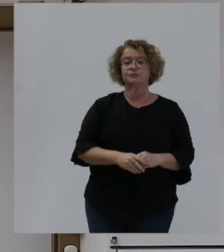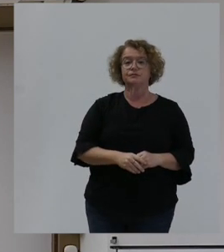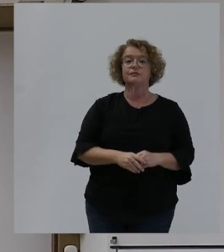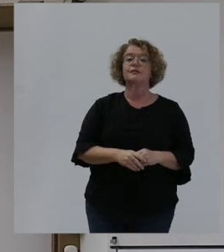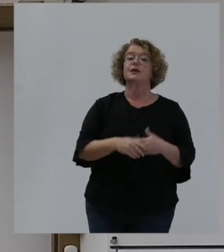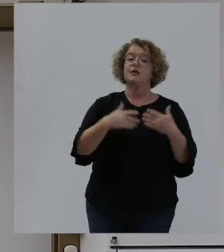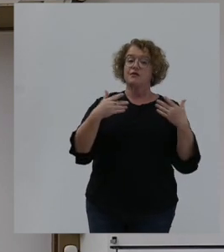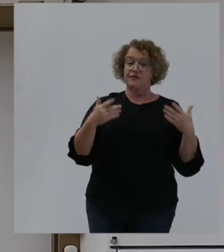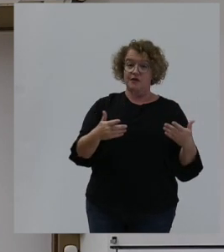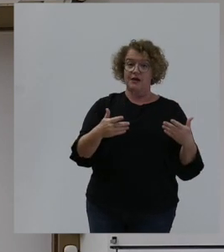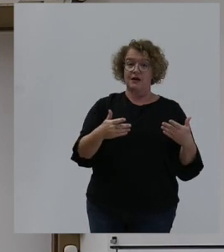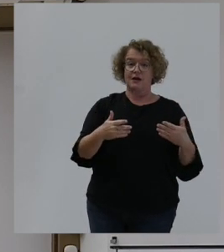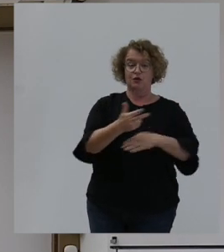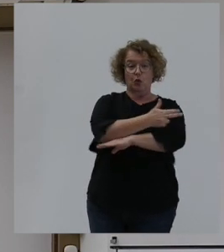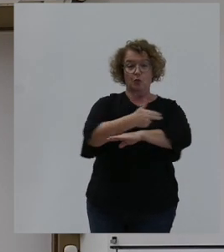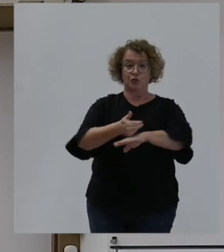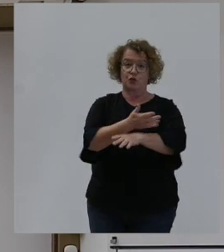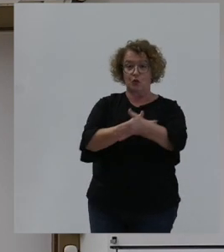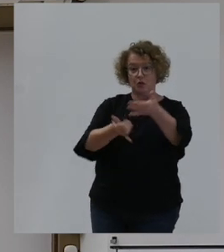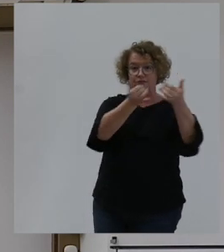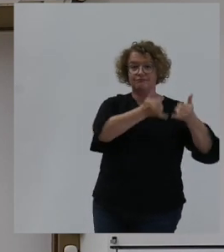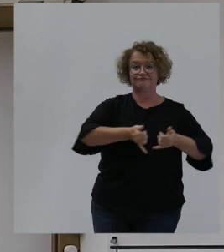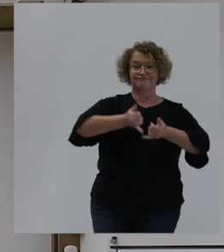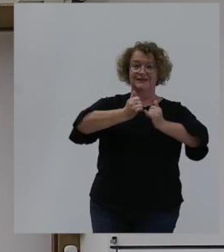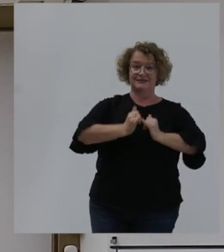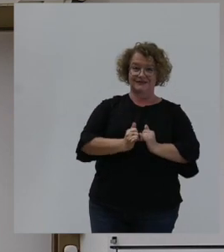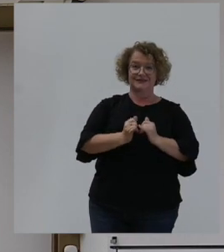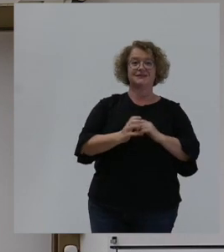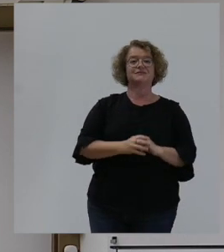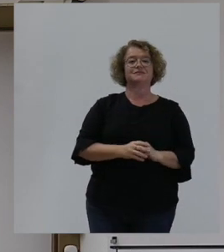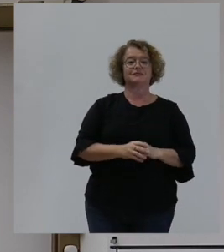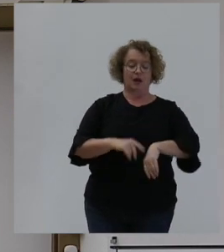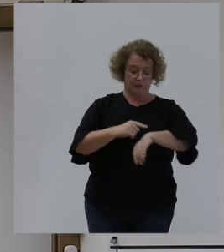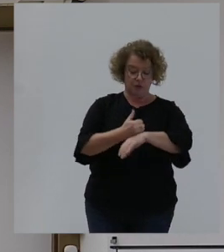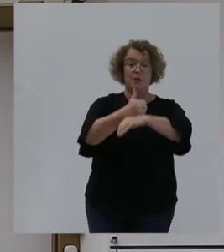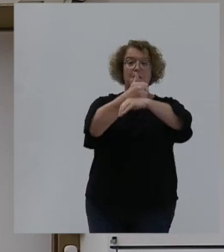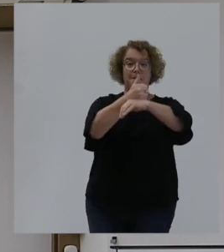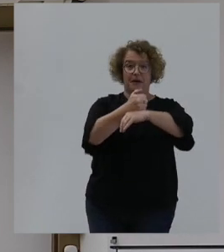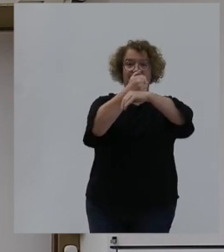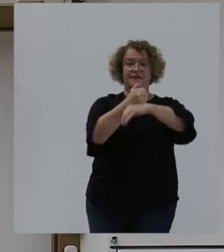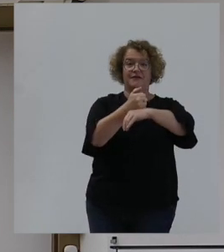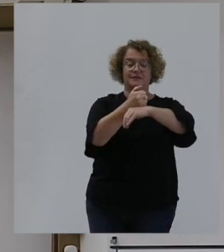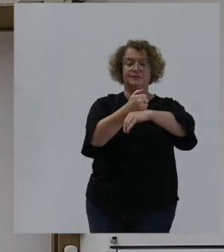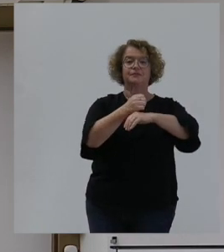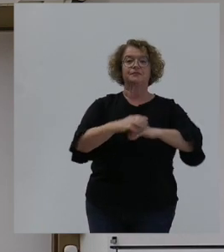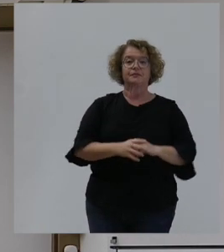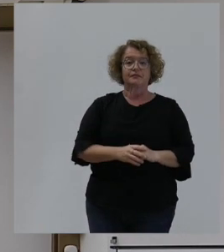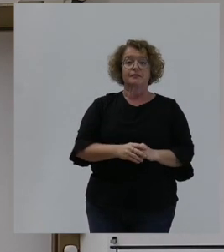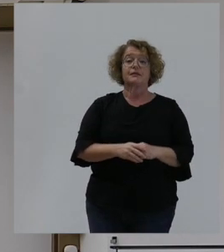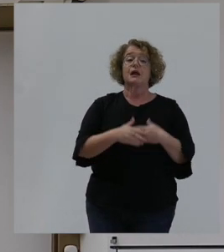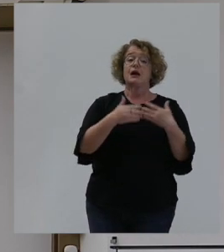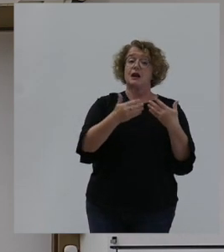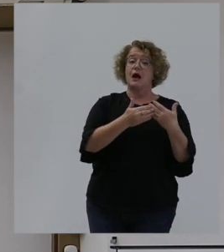Donc je vais retourner derrière mon bureau pour prendre mon minuteur et puis enclencher. Donc on va être parti